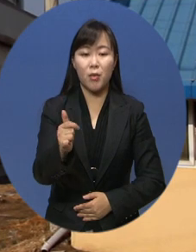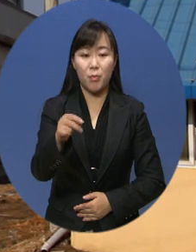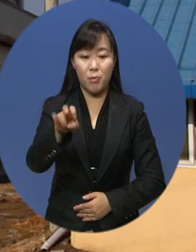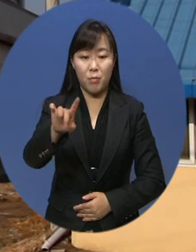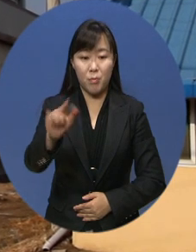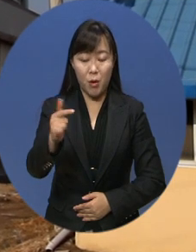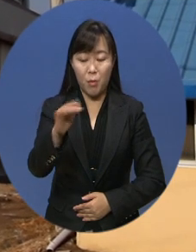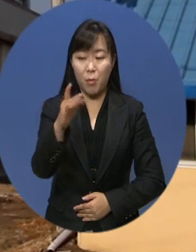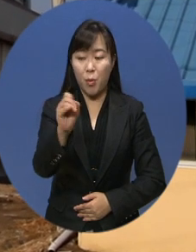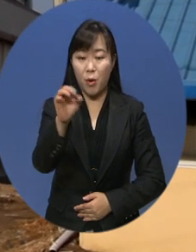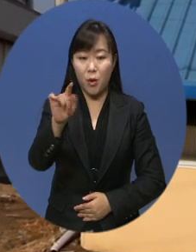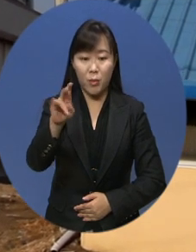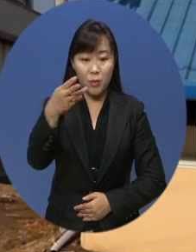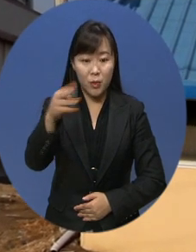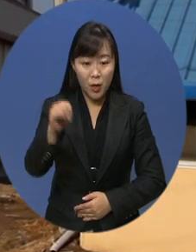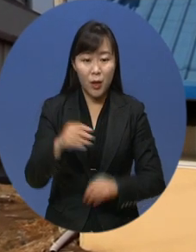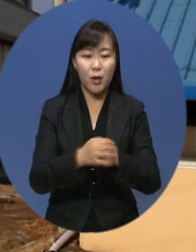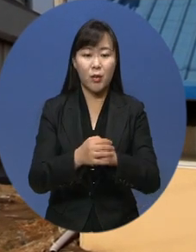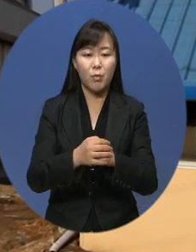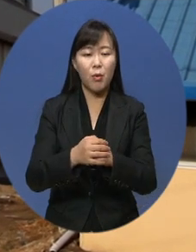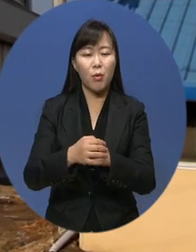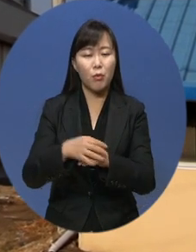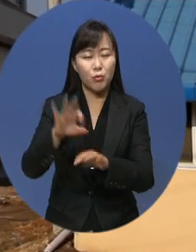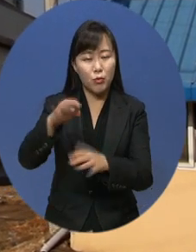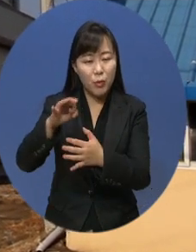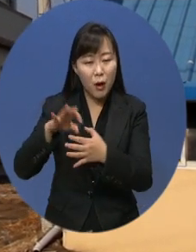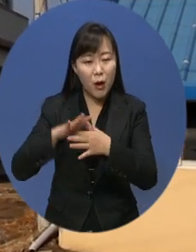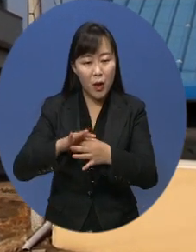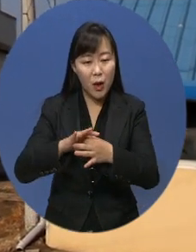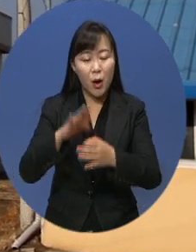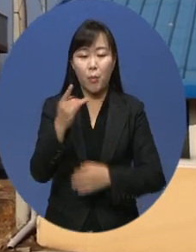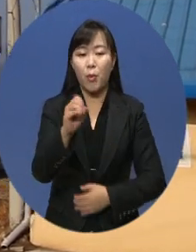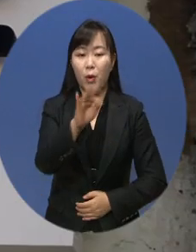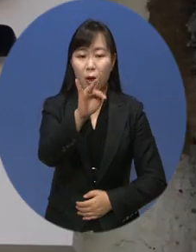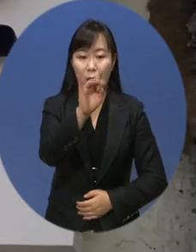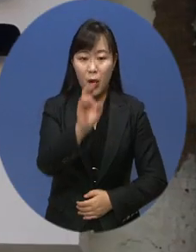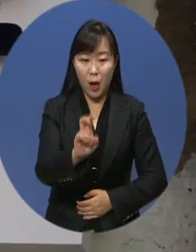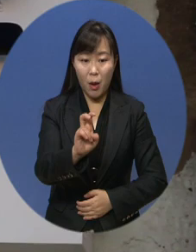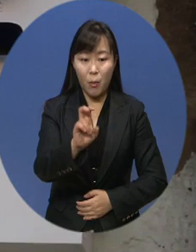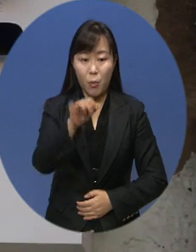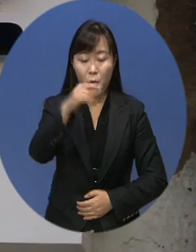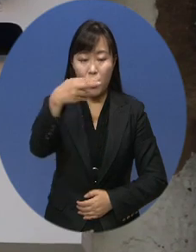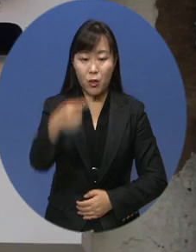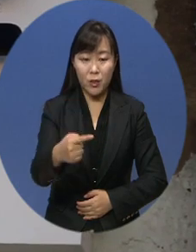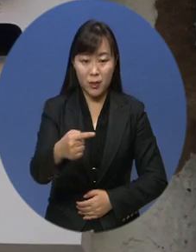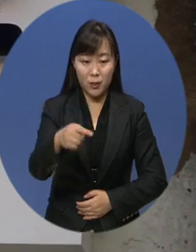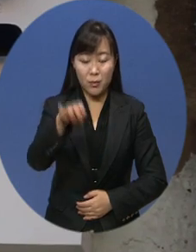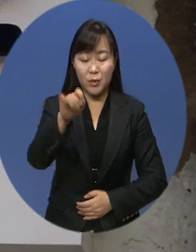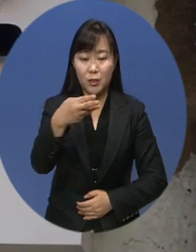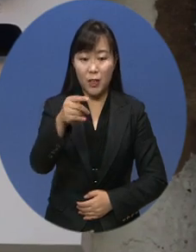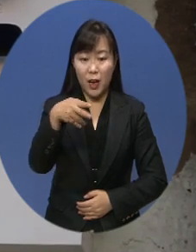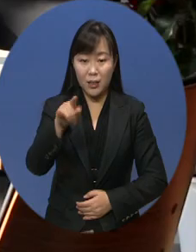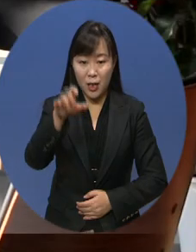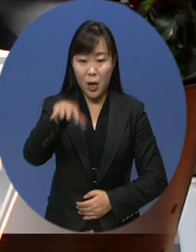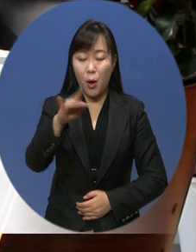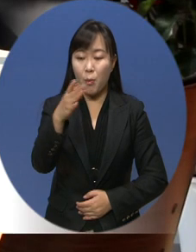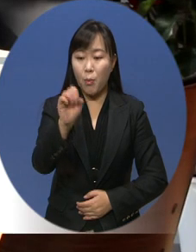봉암리에 수입 창출의 공간 봉암 월드플라자와 카페 봉암 창고가 문을